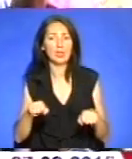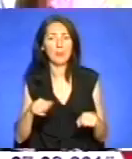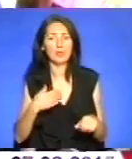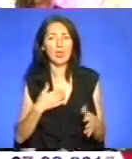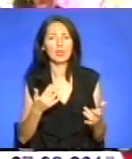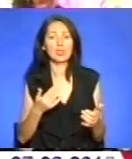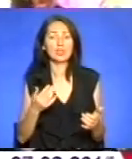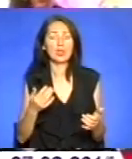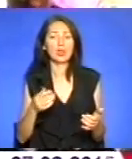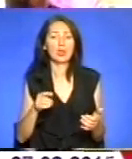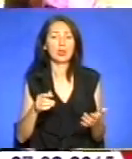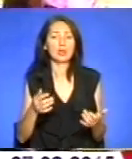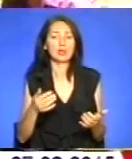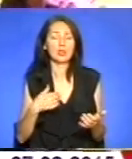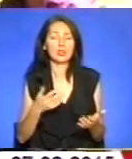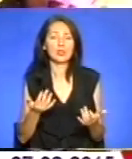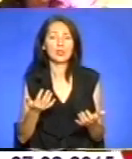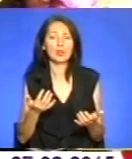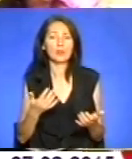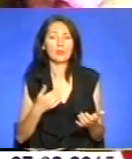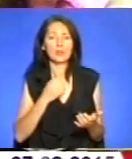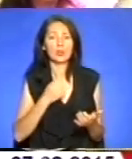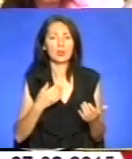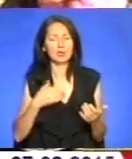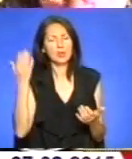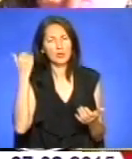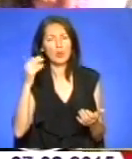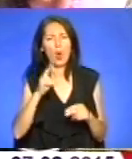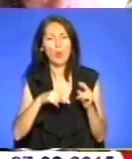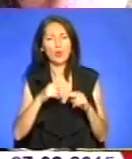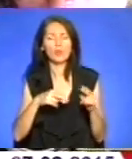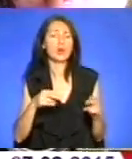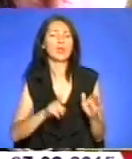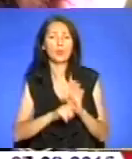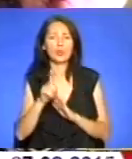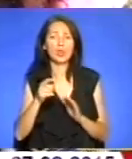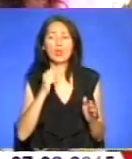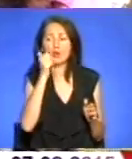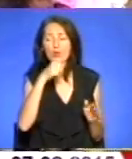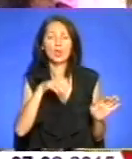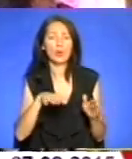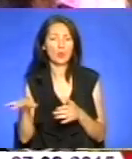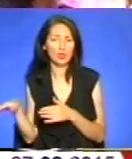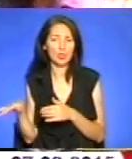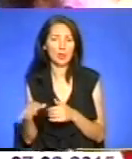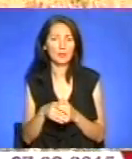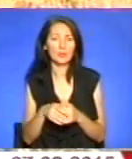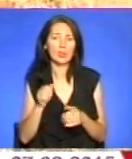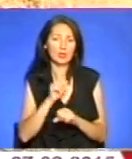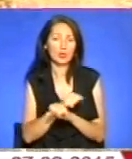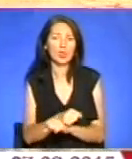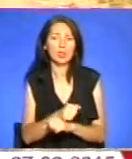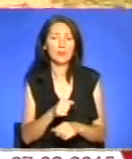мала бути випускницею цієї школи. Дякувати Богу, вже роки пройшли, а стоїть от